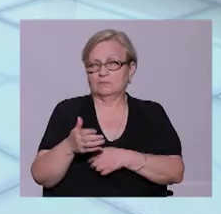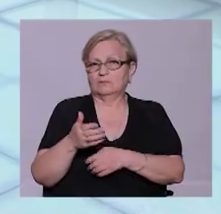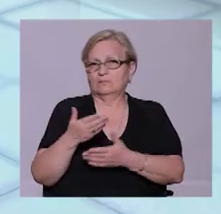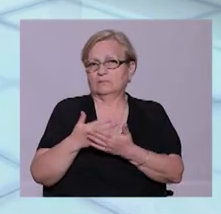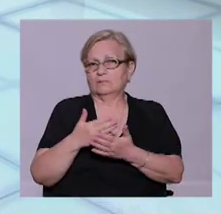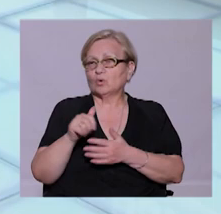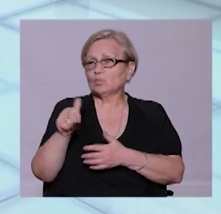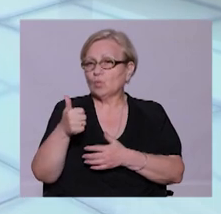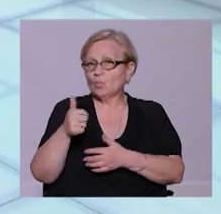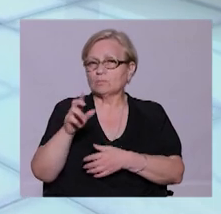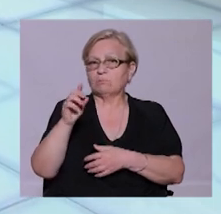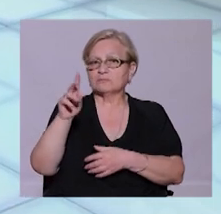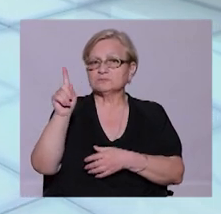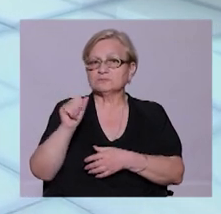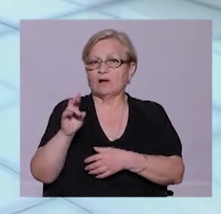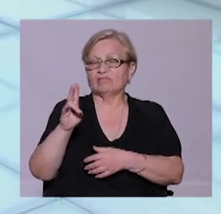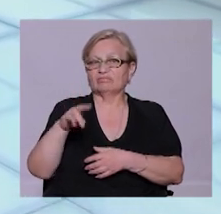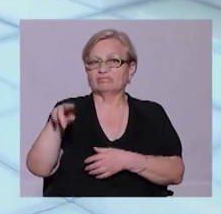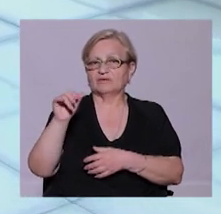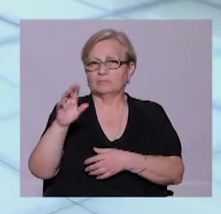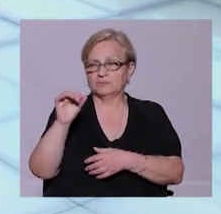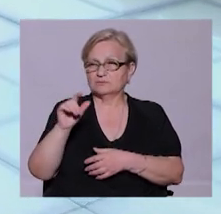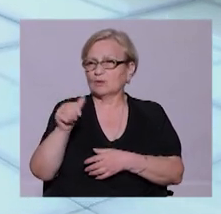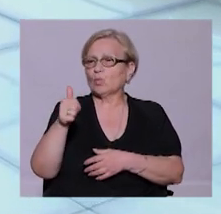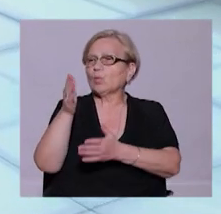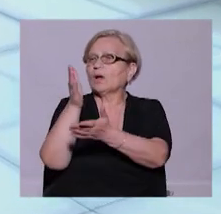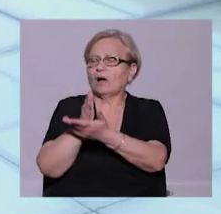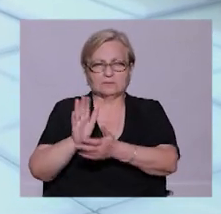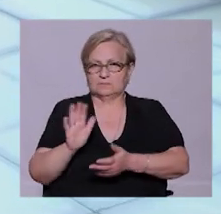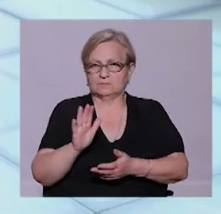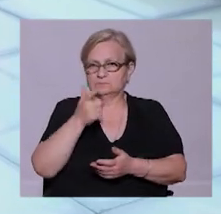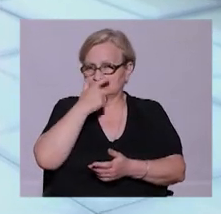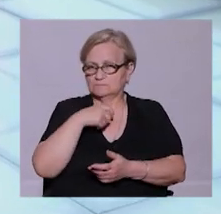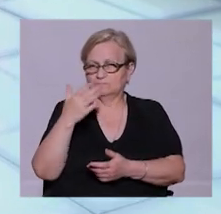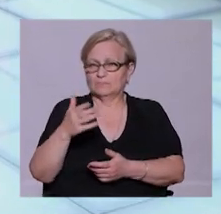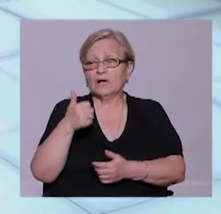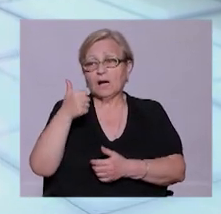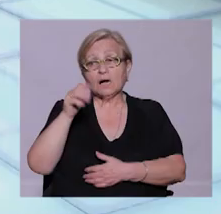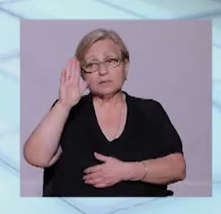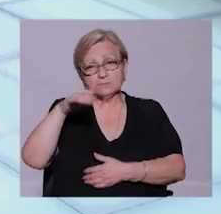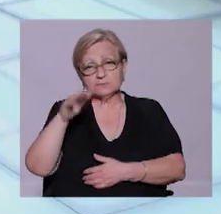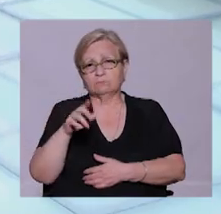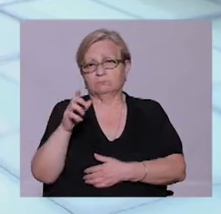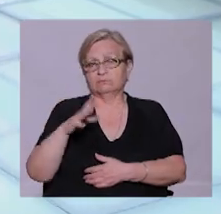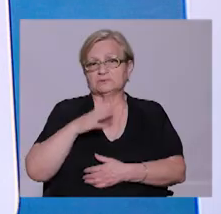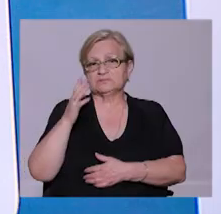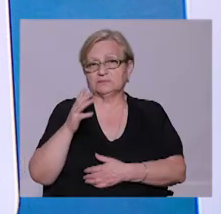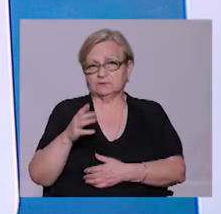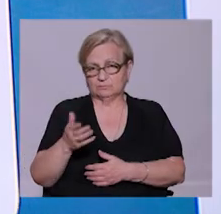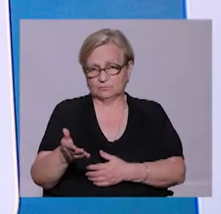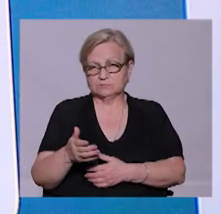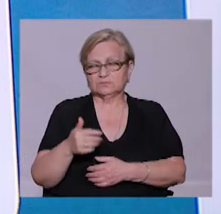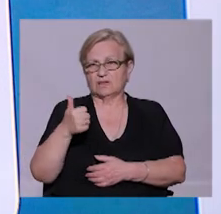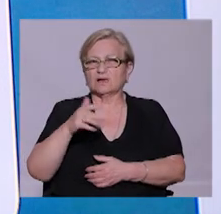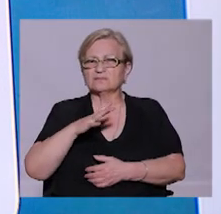მაგალითად, როგორც არის, როგორ ბრძანდები და არა როგორ ხარ. კარგად ბრძანდებოდე და კარგად და არა კარგად იყავი.